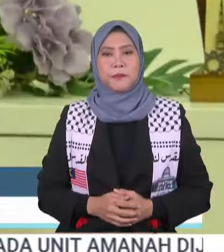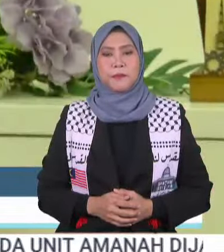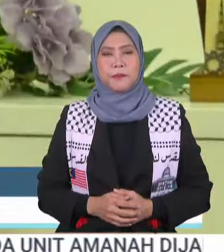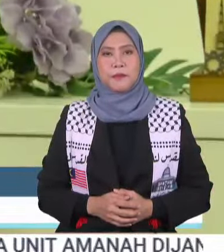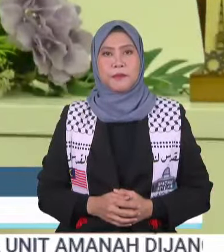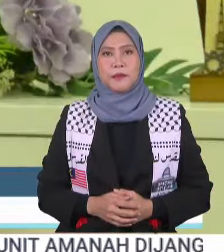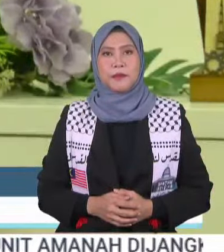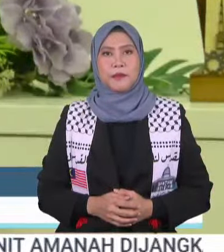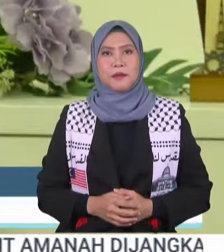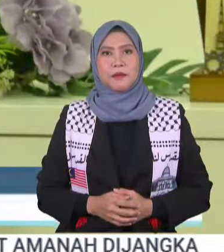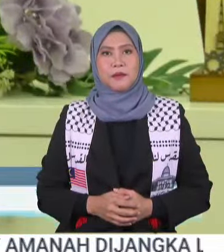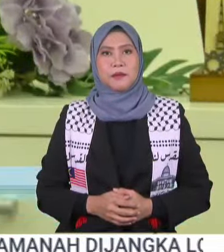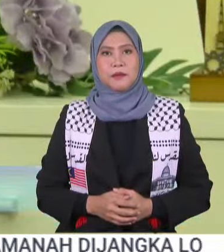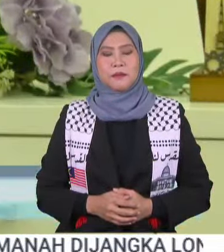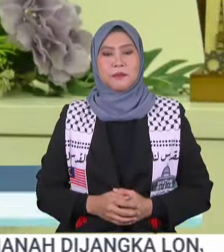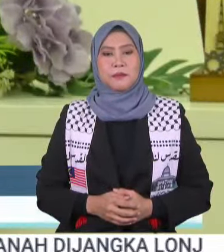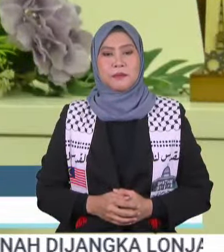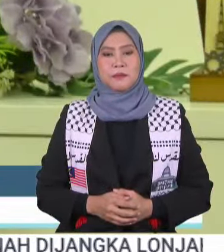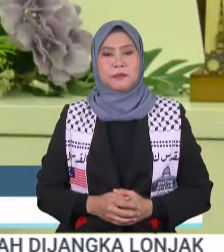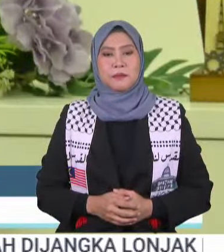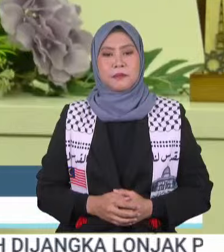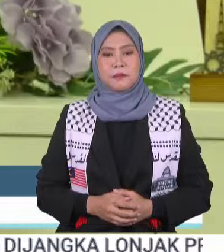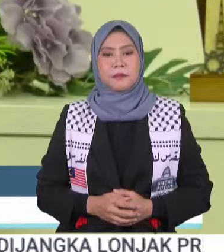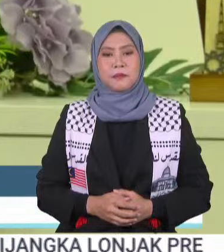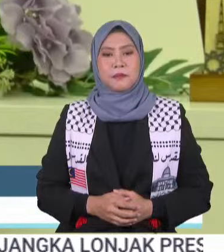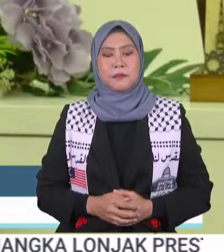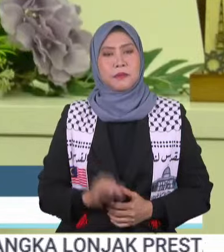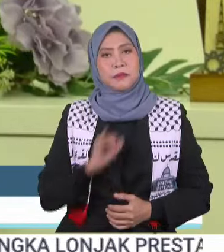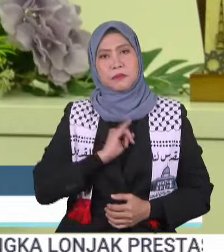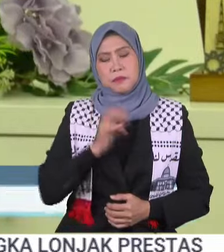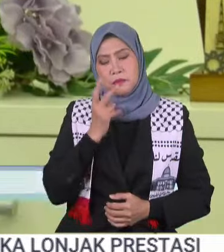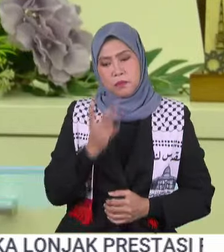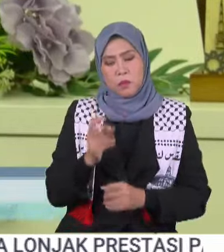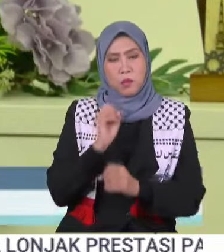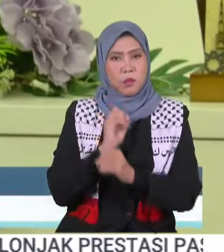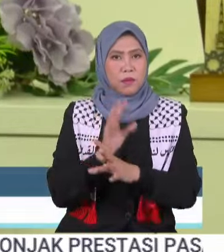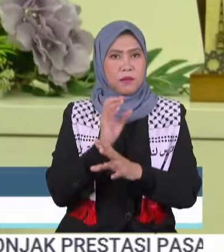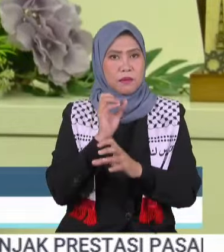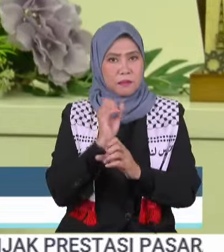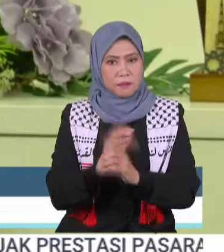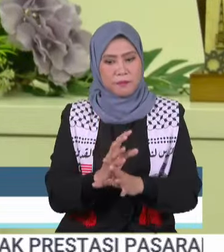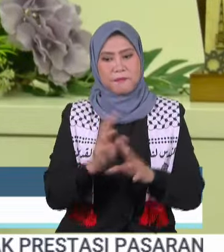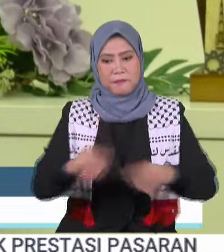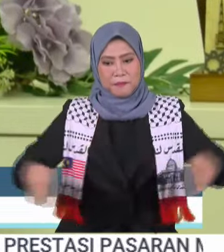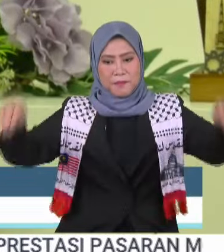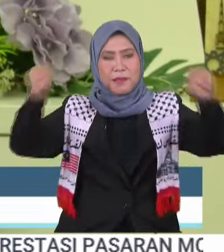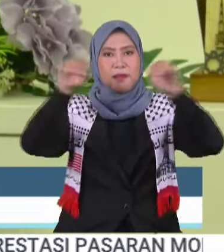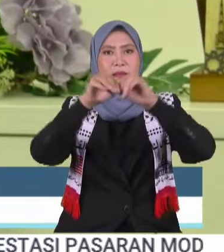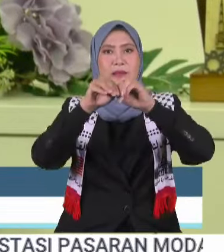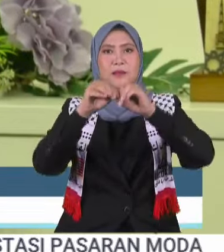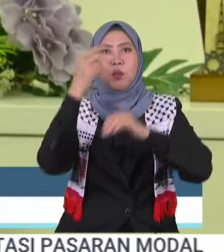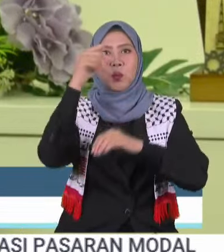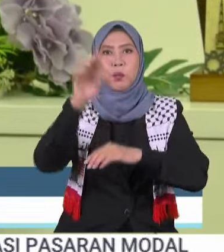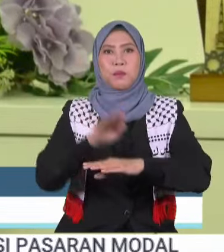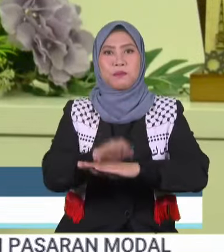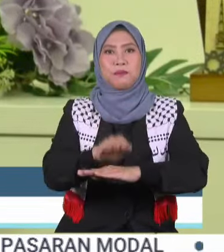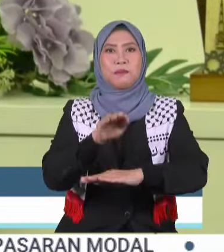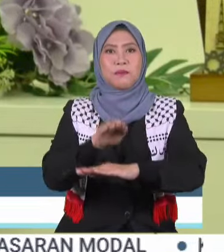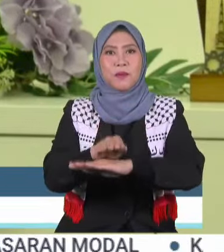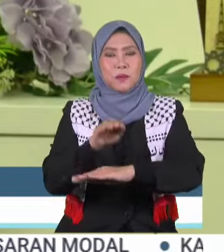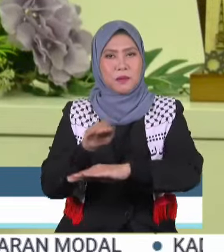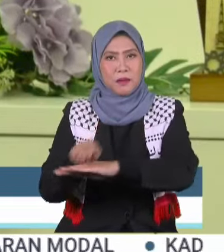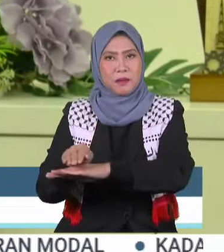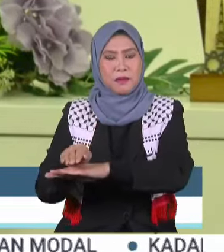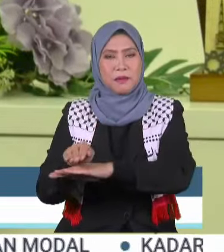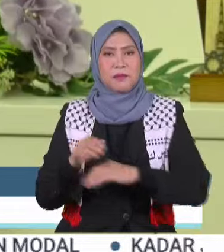Saya melihat memberi ganjaran ini dari perspektif usaha pihak masjid dalam berdakwah.